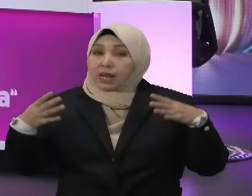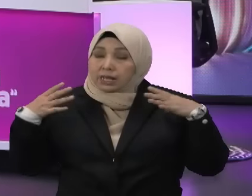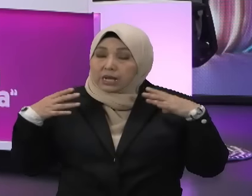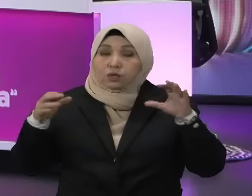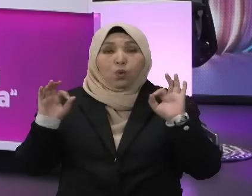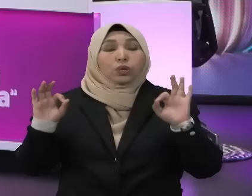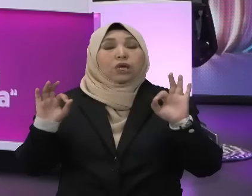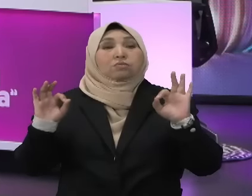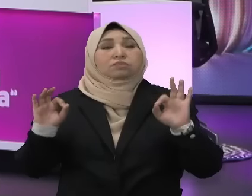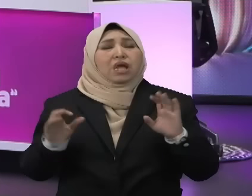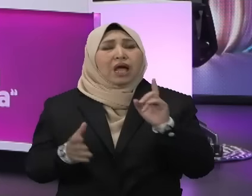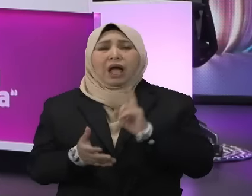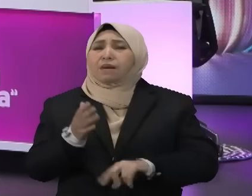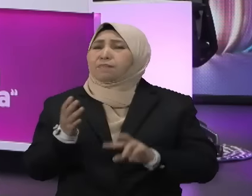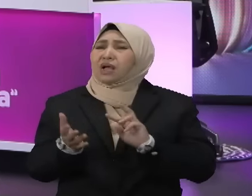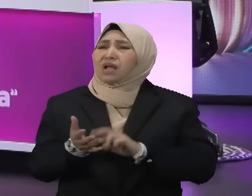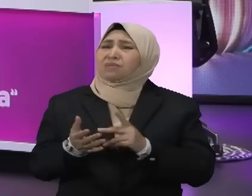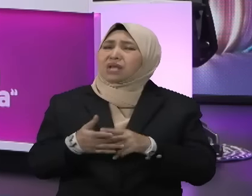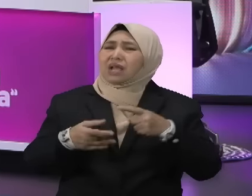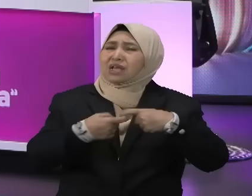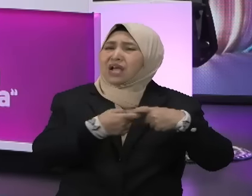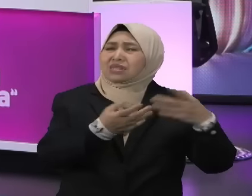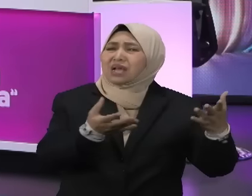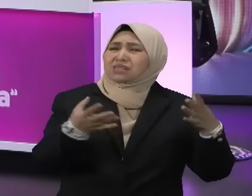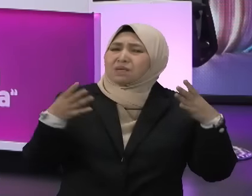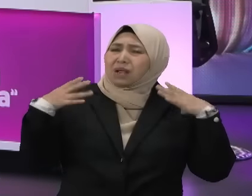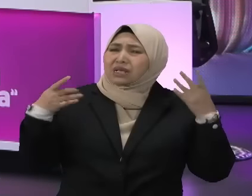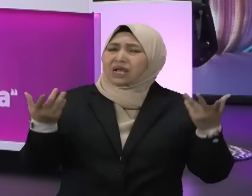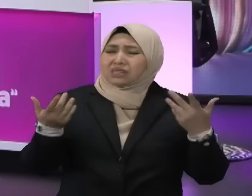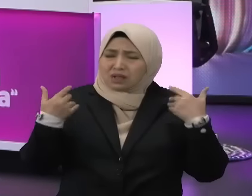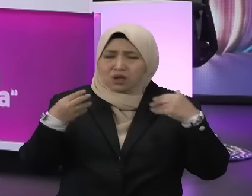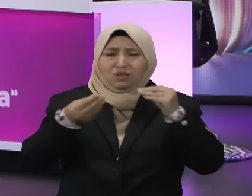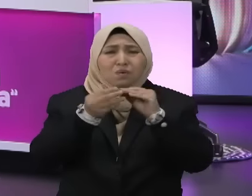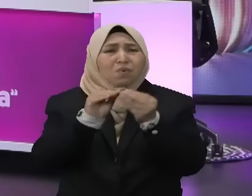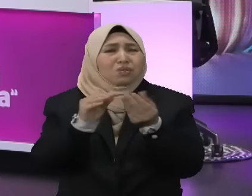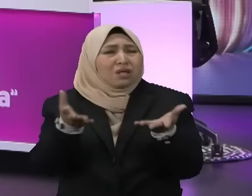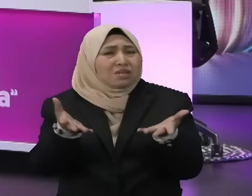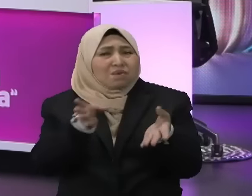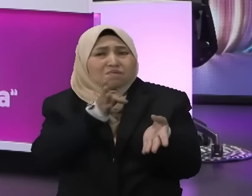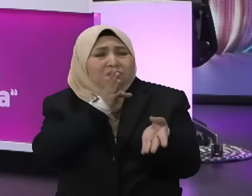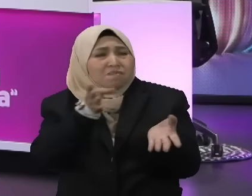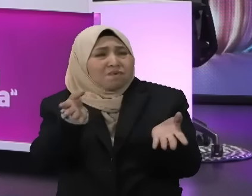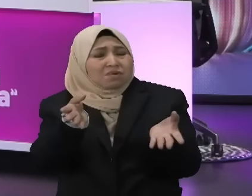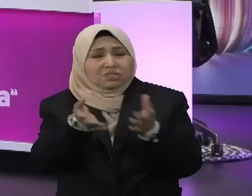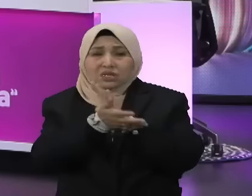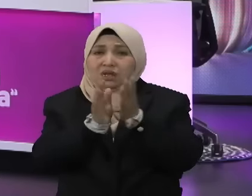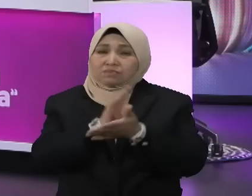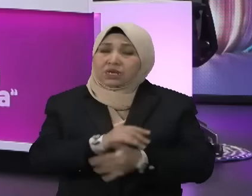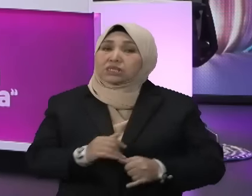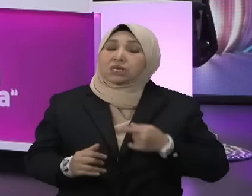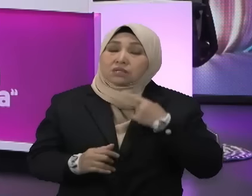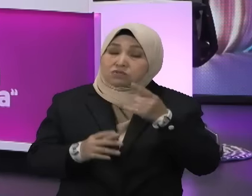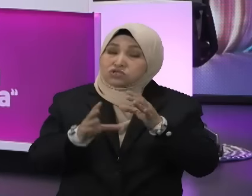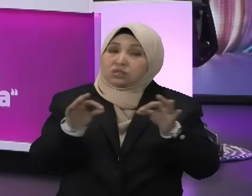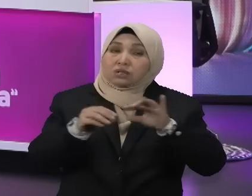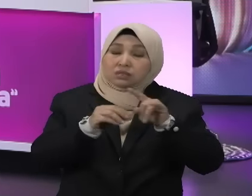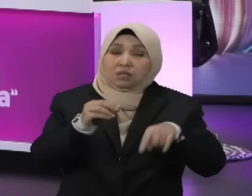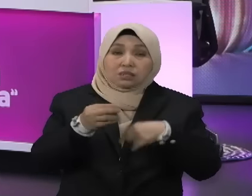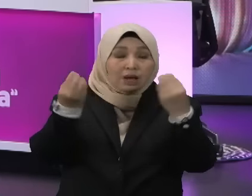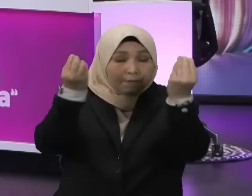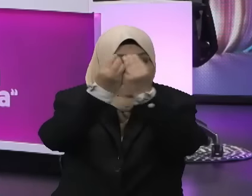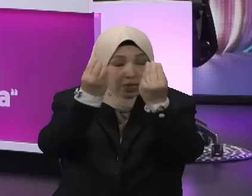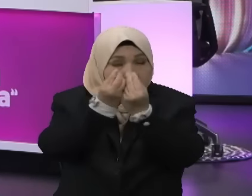baik. Apa signifikannya malaikat dan apa signifikannya nombor ini? Para ulama tafsir mengatakan apabila kita bercerita tentang bilangan